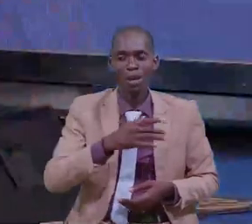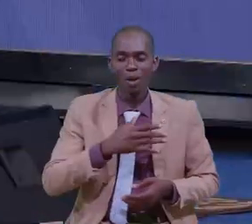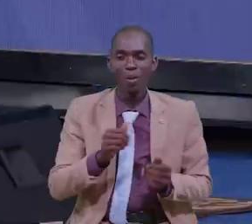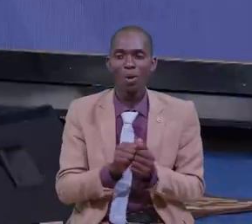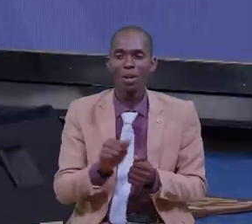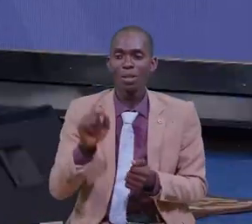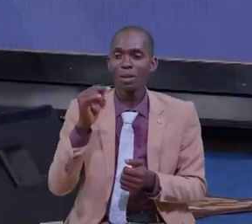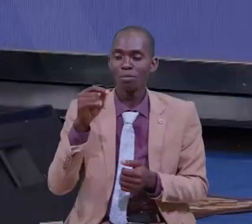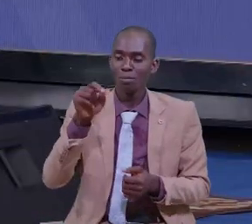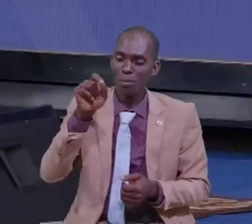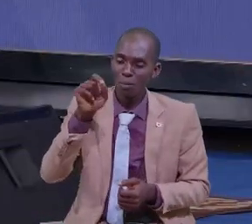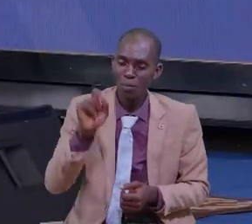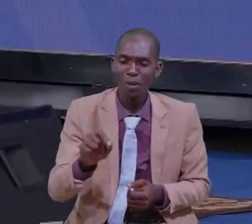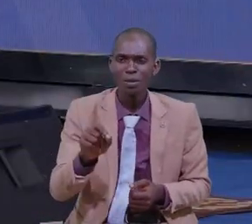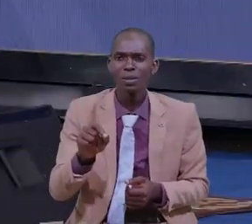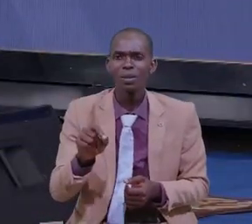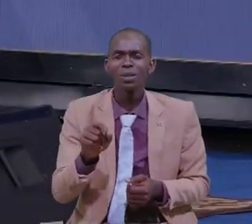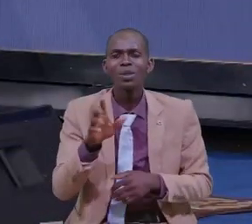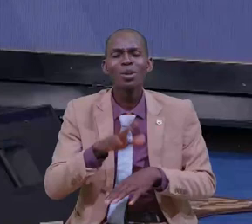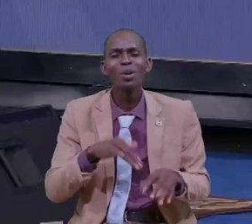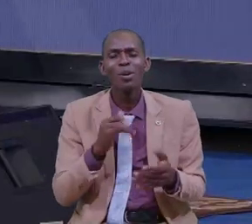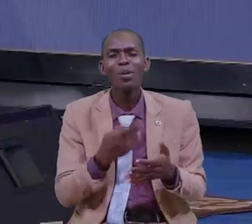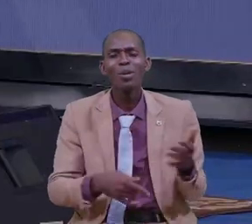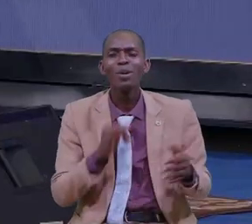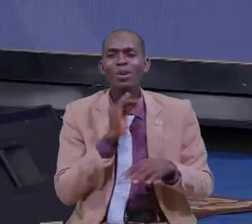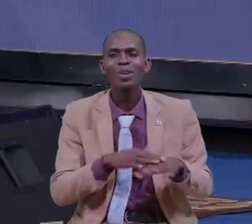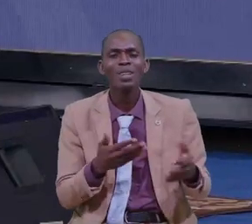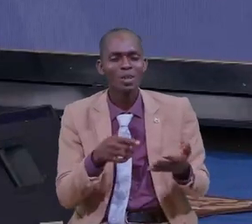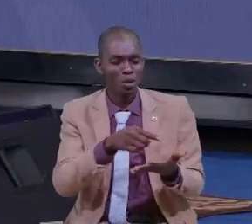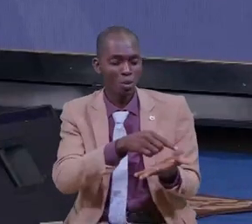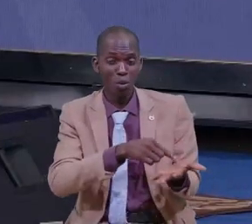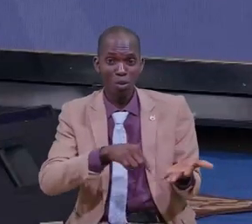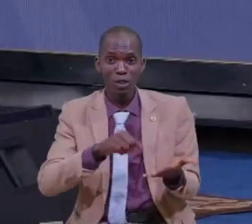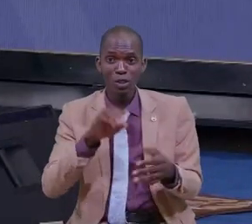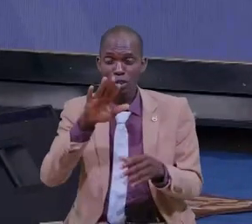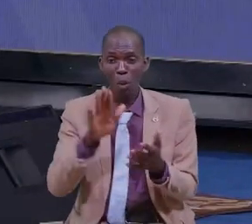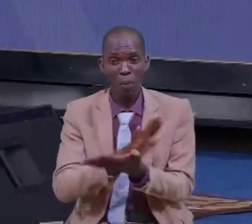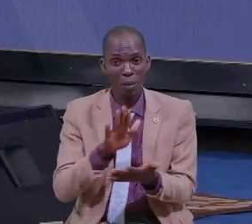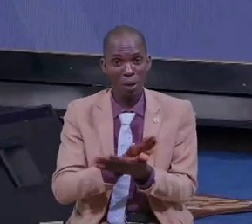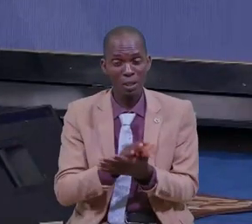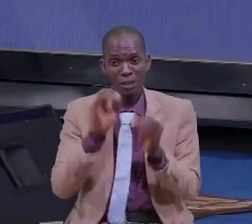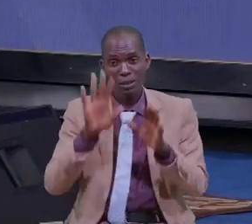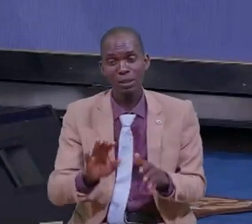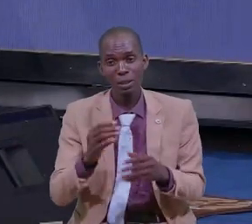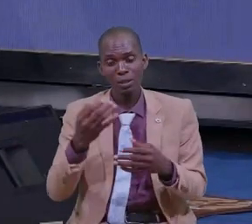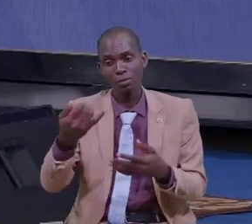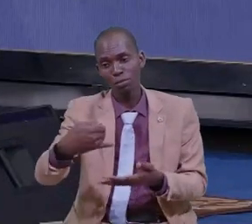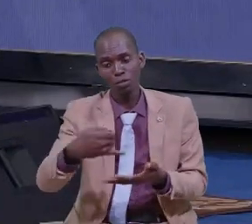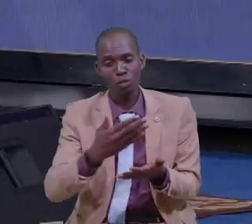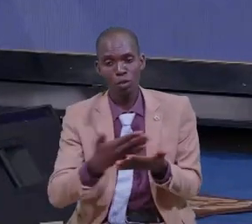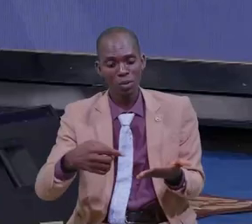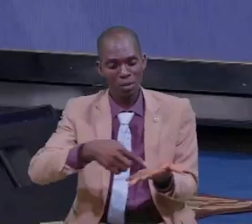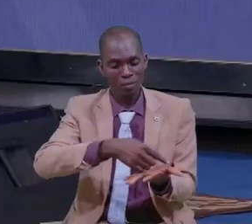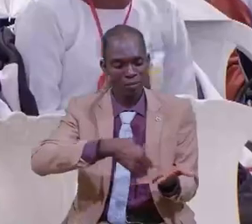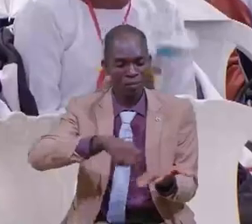mis un point d'interrogation sur mon papier. Comment est-ce que vous appelez ça? J'ai dit, quand vous faites un gros cercle et vous